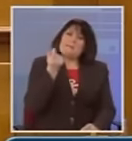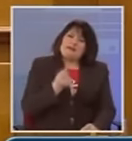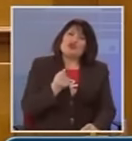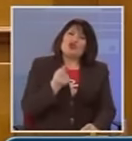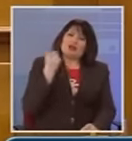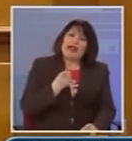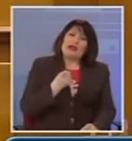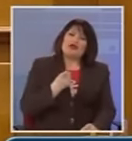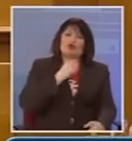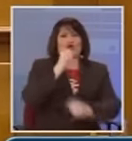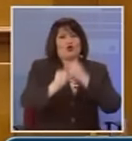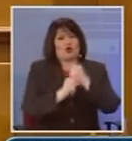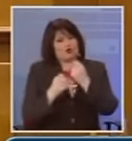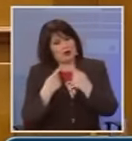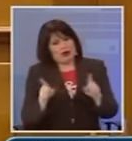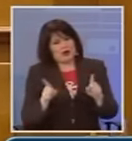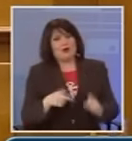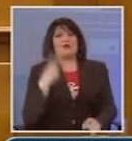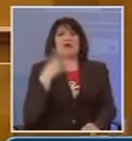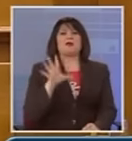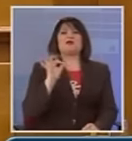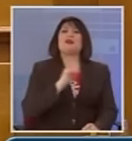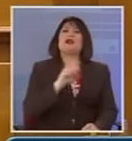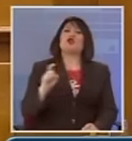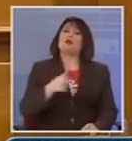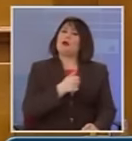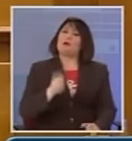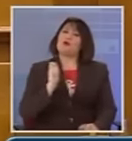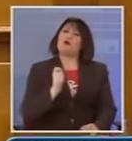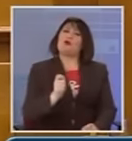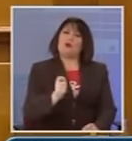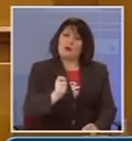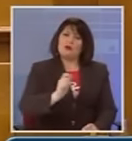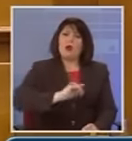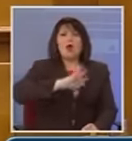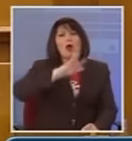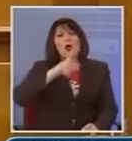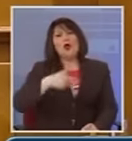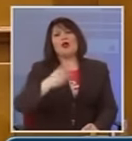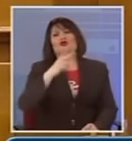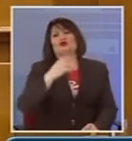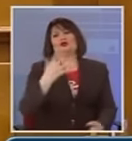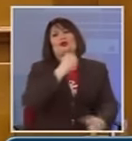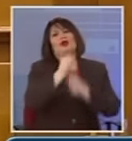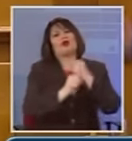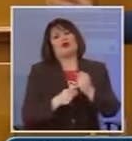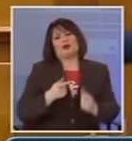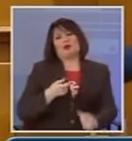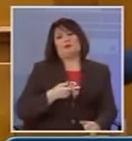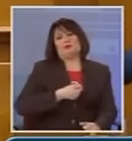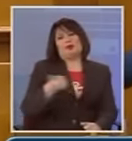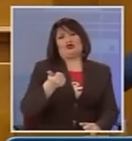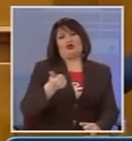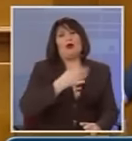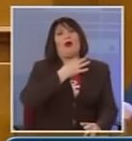το χρόνο, δηλαδή 250 εκατομμύρια μόνο, και να πρέπει να το ξεχρεώσεις σε 25 χρόνια. Αυτό δεν θα σε